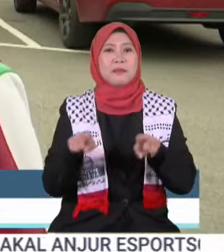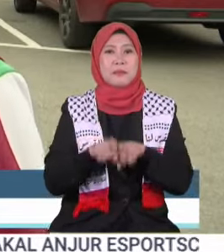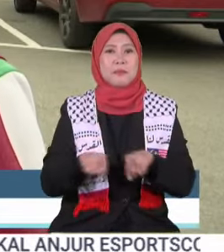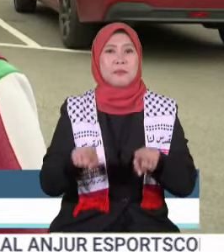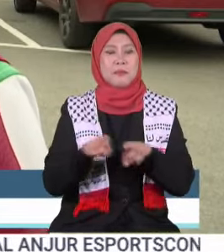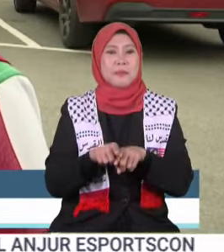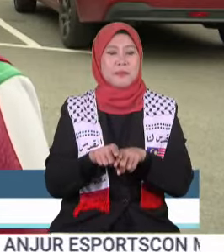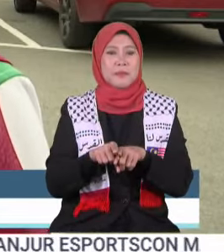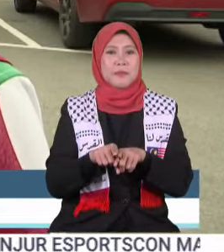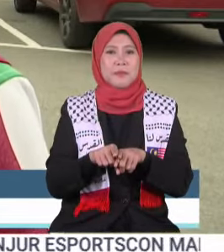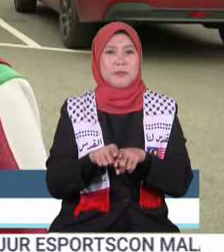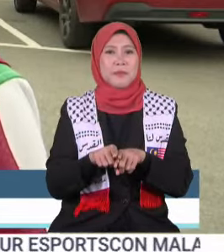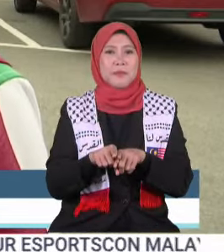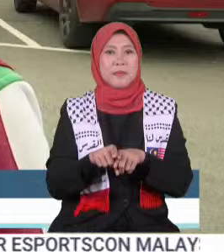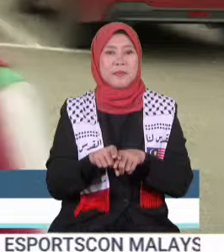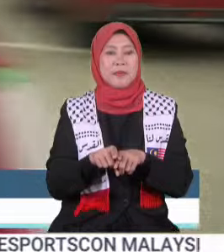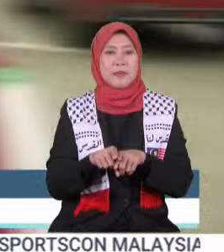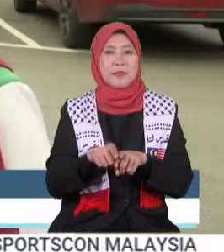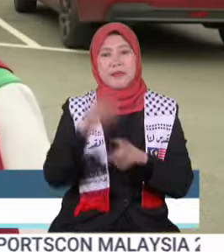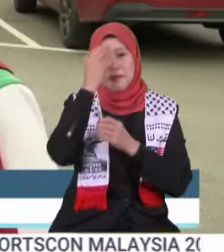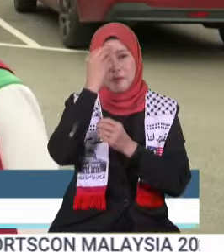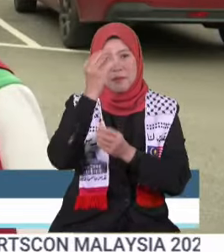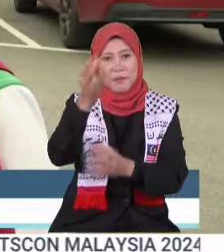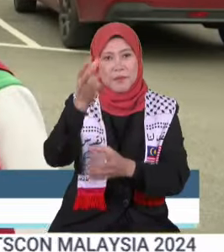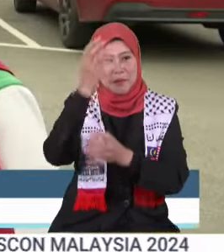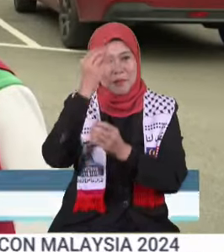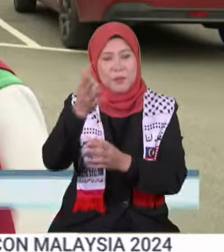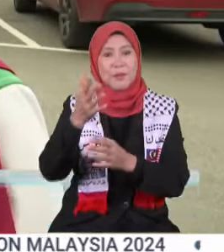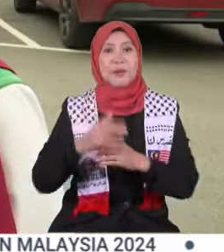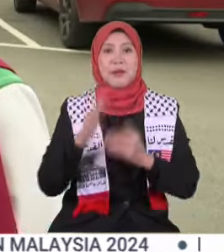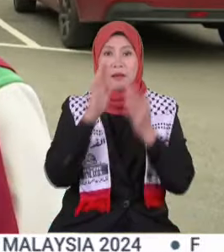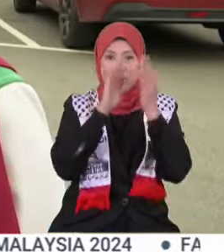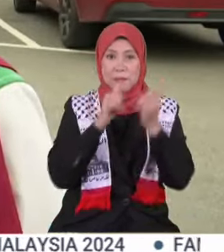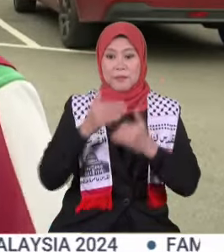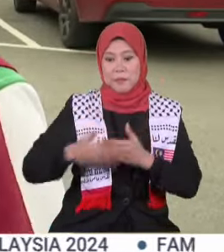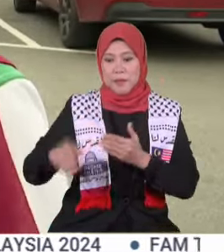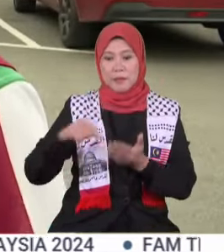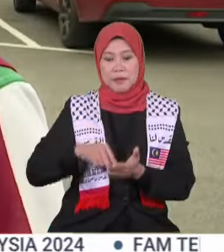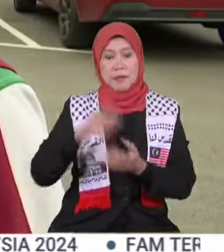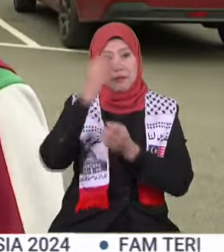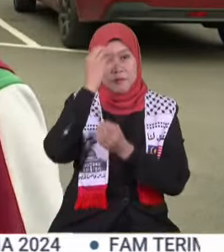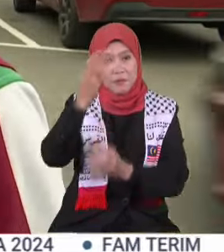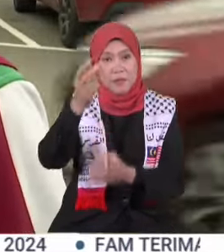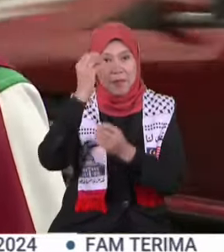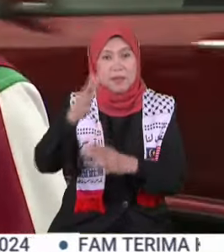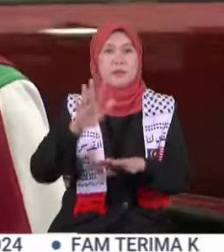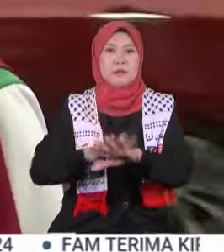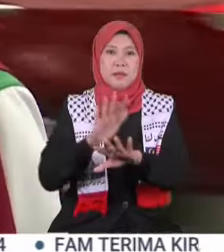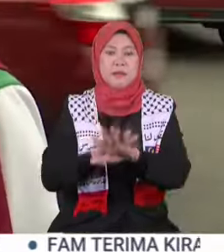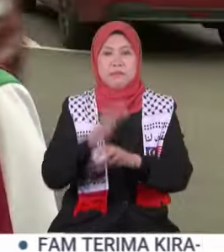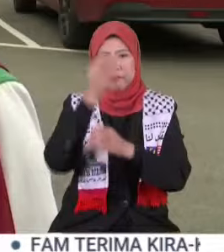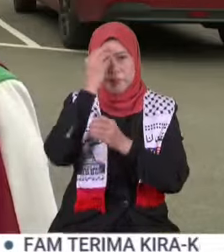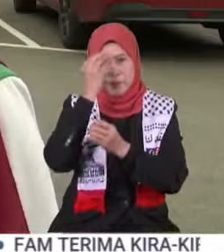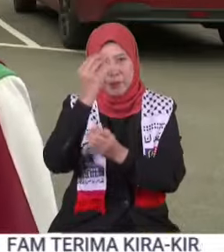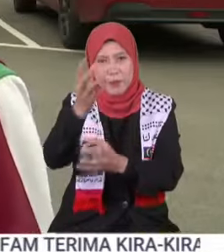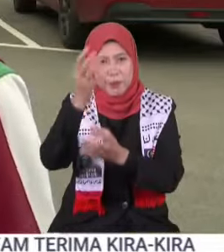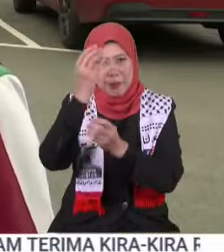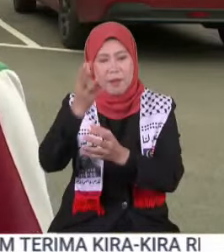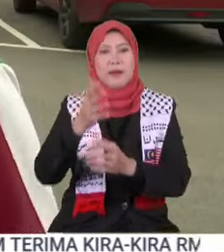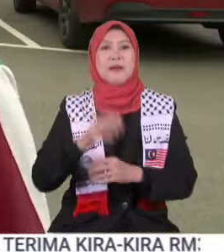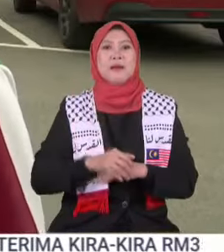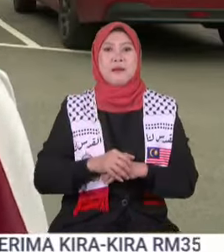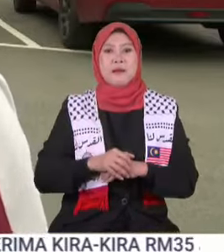apa yang dimaklumkanlah harapnya lepas ni informasi tu lebihlah kepada penguna supaya